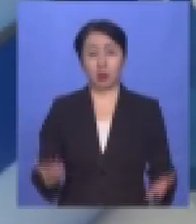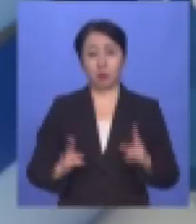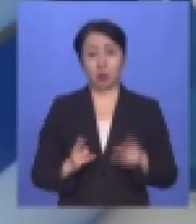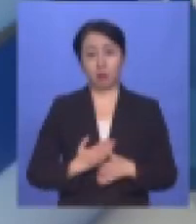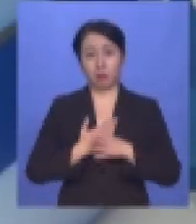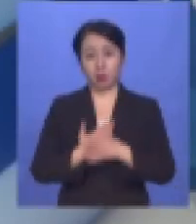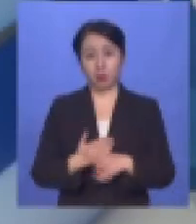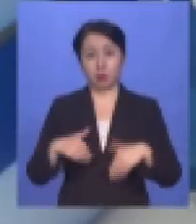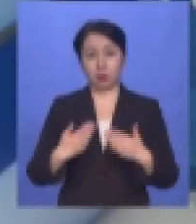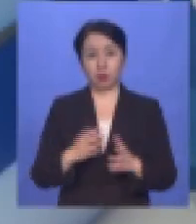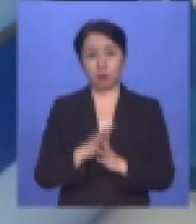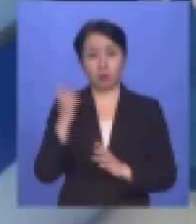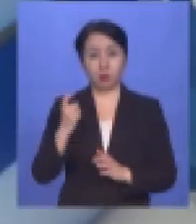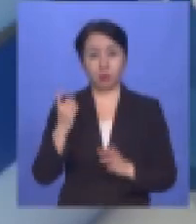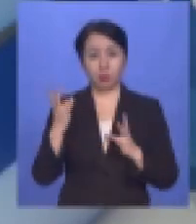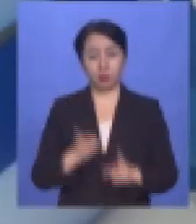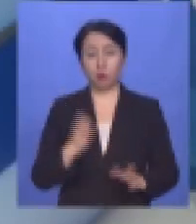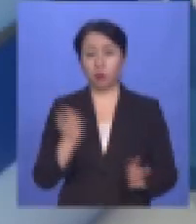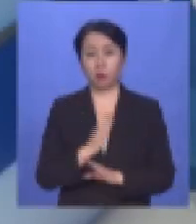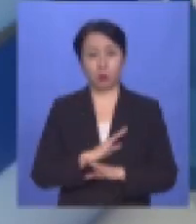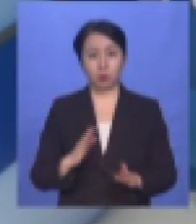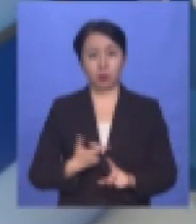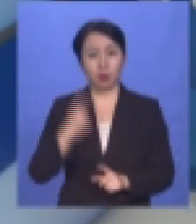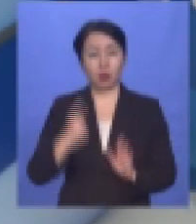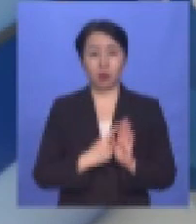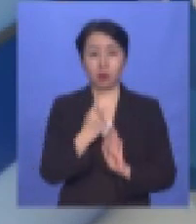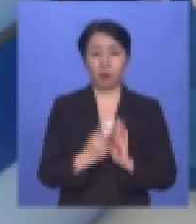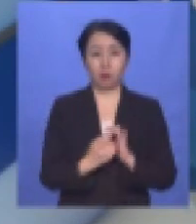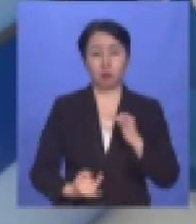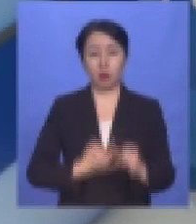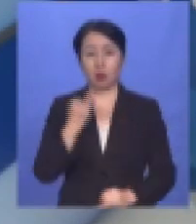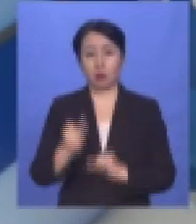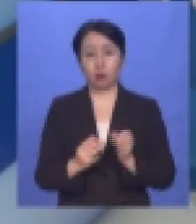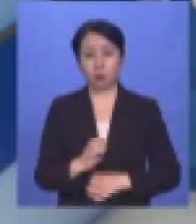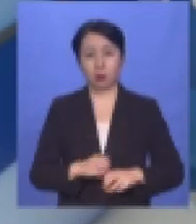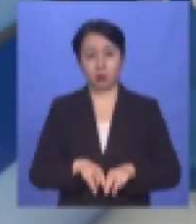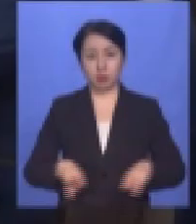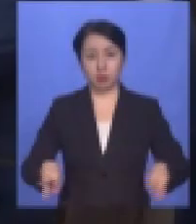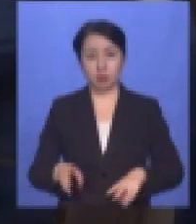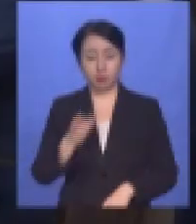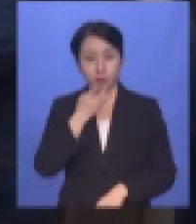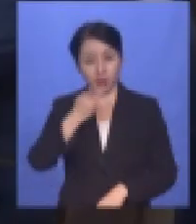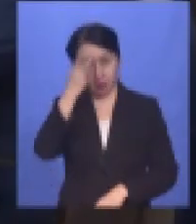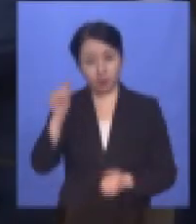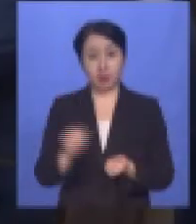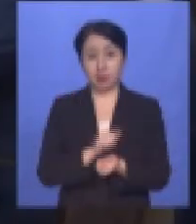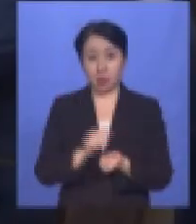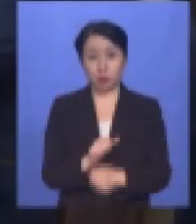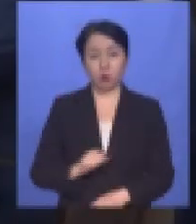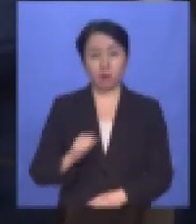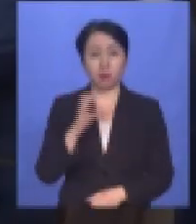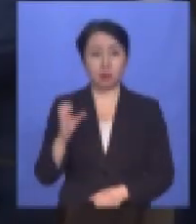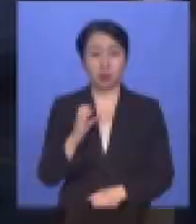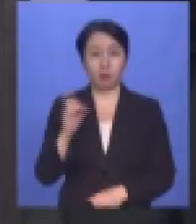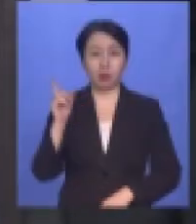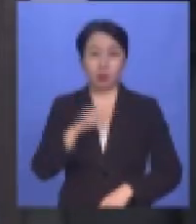Какие меры поддержки окажут фермерам пострадавшим от непогоды данный вопрос обсудили в кулуарах мажилиса летом засуха